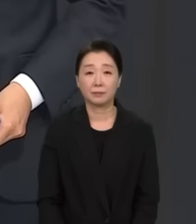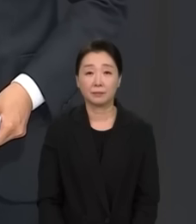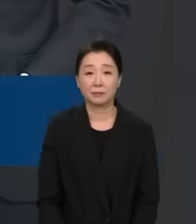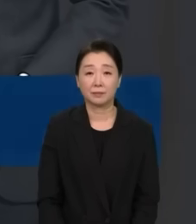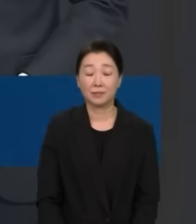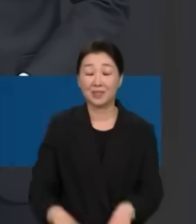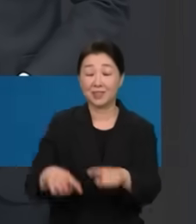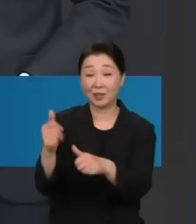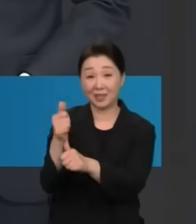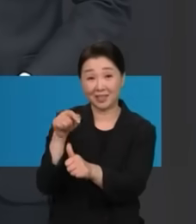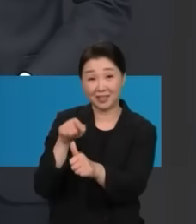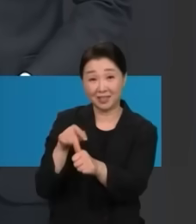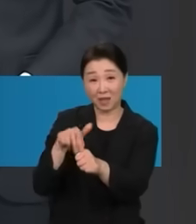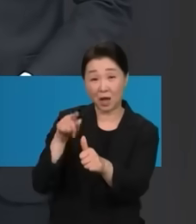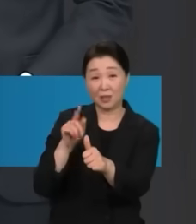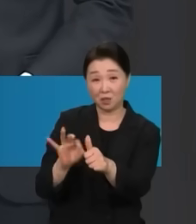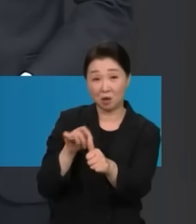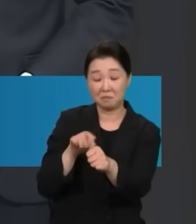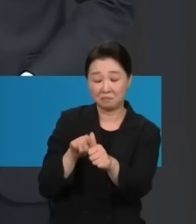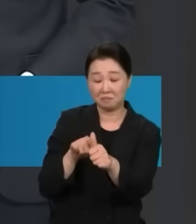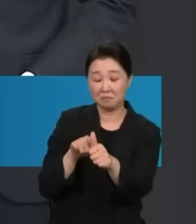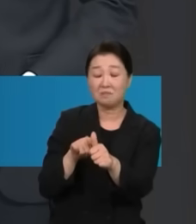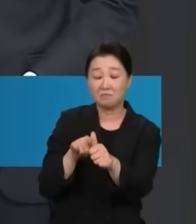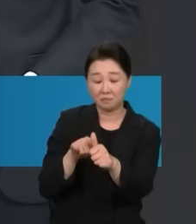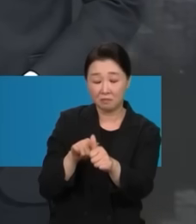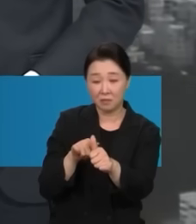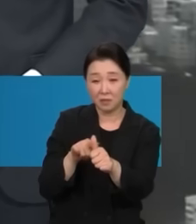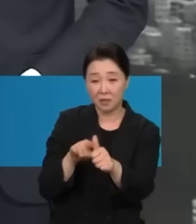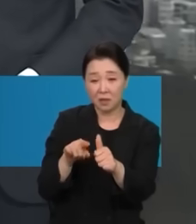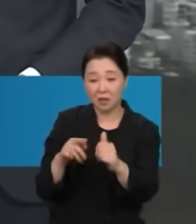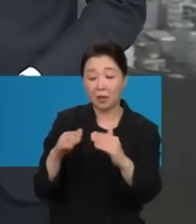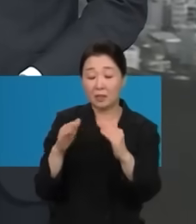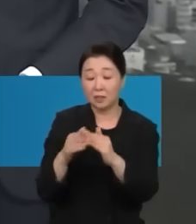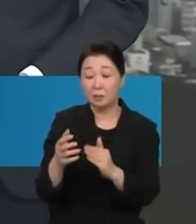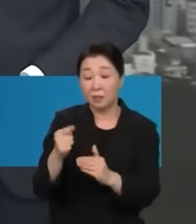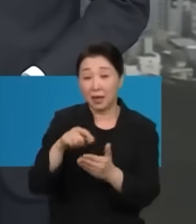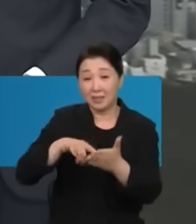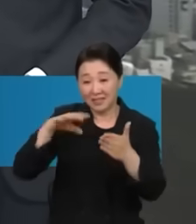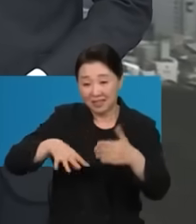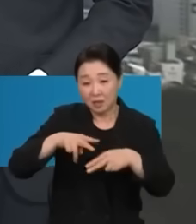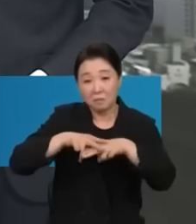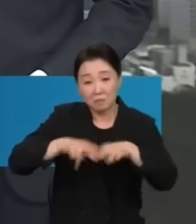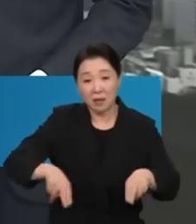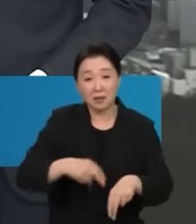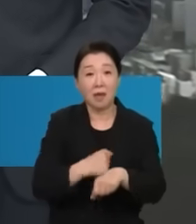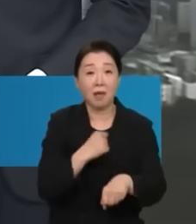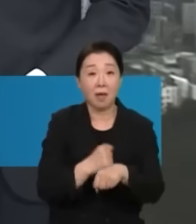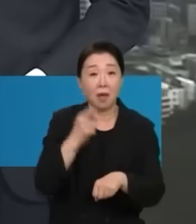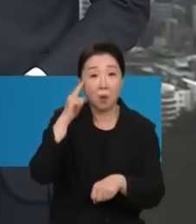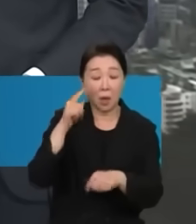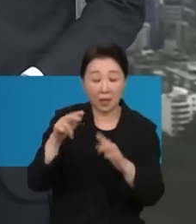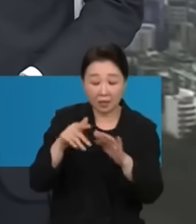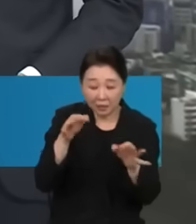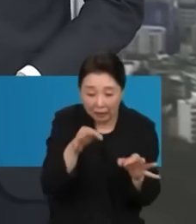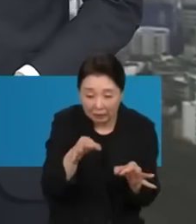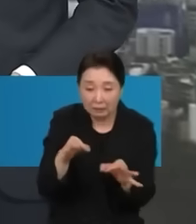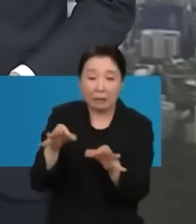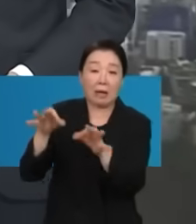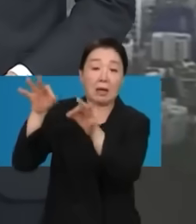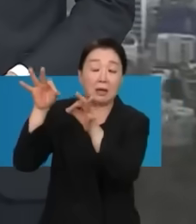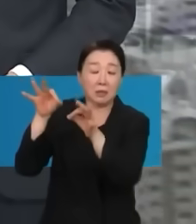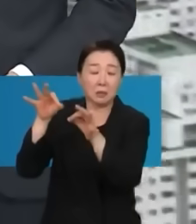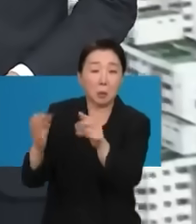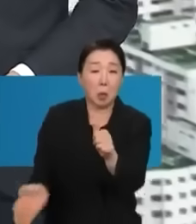성태윤 정책 실장은이 종부세를 사실상 폐지하겠다는 입장도 밝혔는데 이게 집값 상승을 자극할 수 있다는 우려가